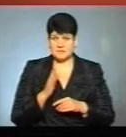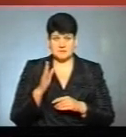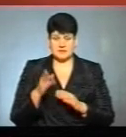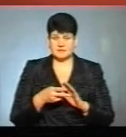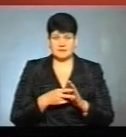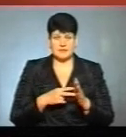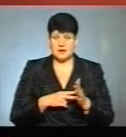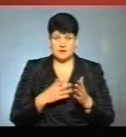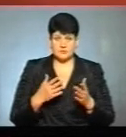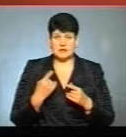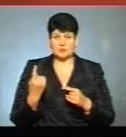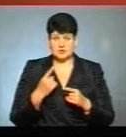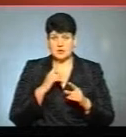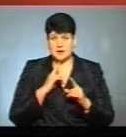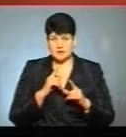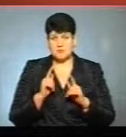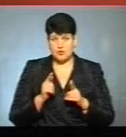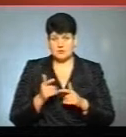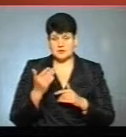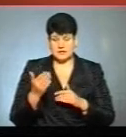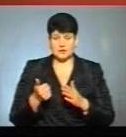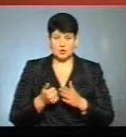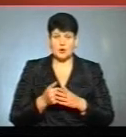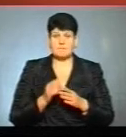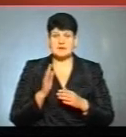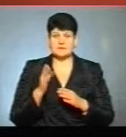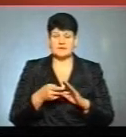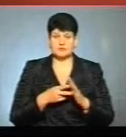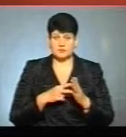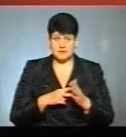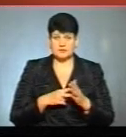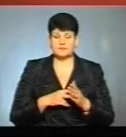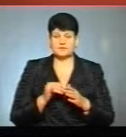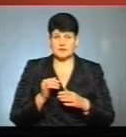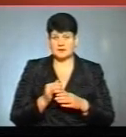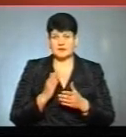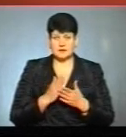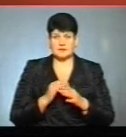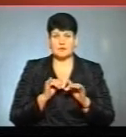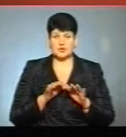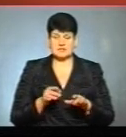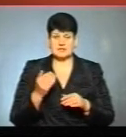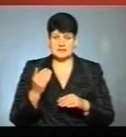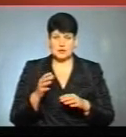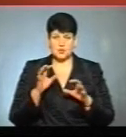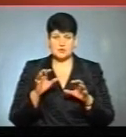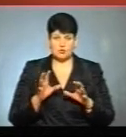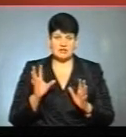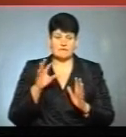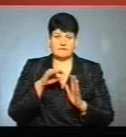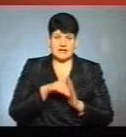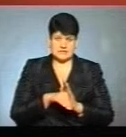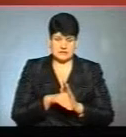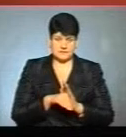перспективним планом, але обласна рада погодила їх до перспективного плану і йде процес їх, будемо так казати, узаконення і внесення до